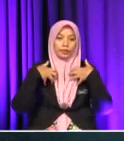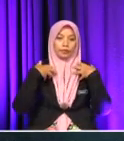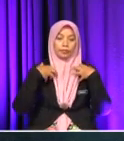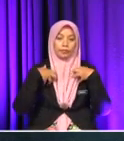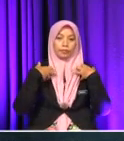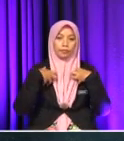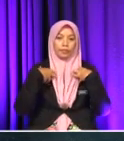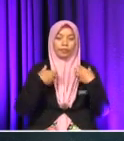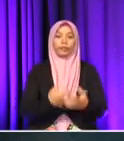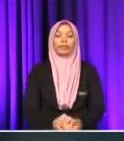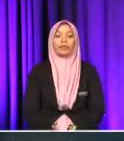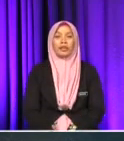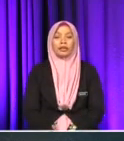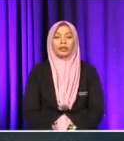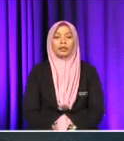seterusnya